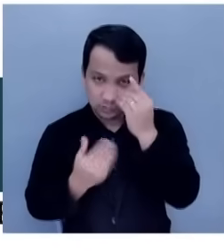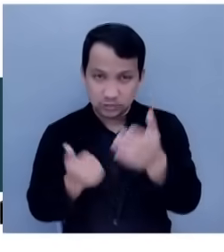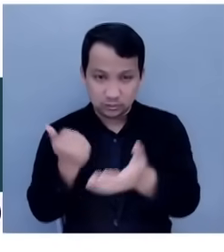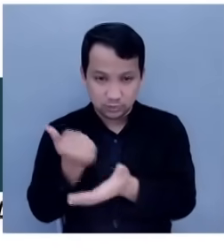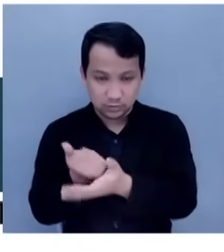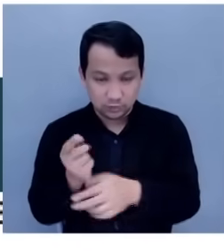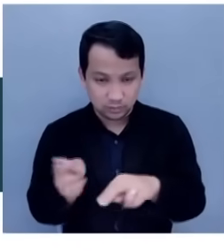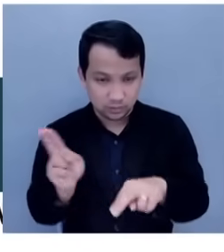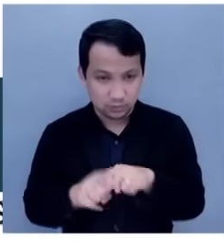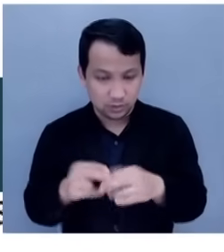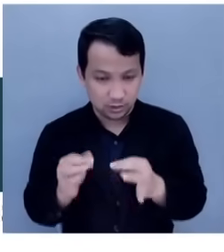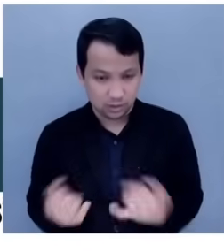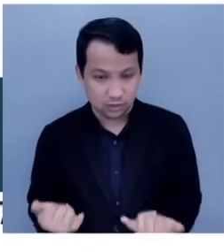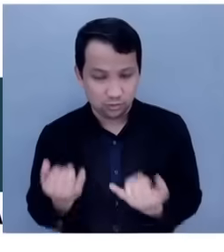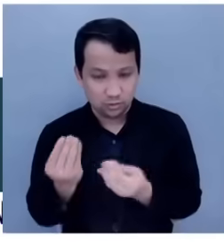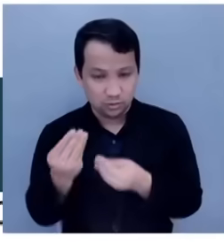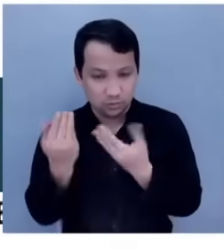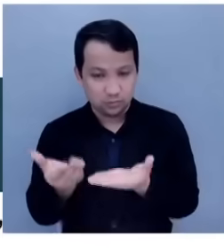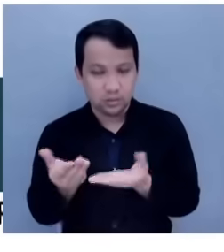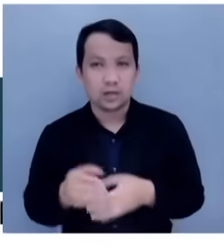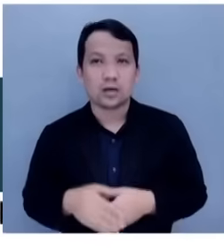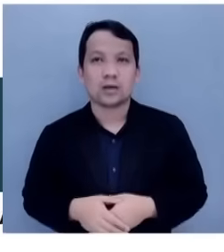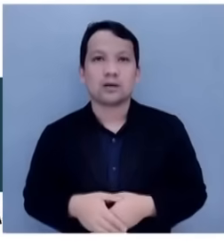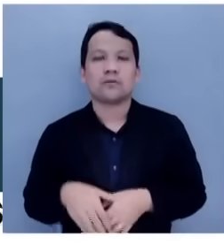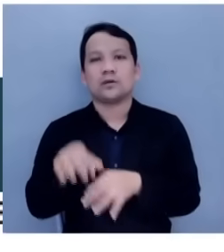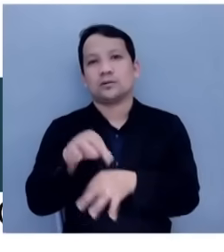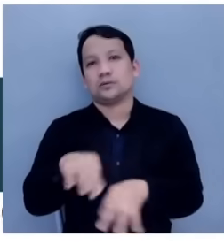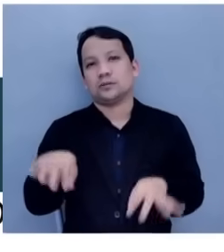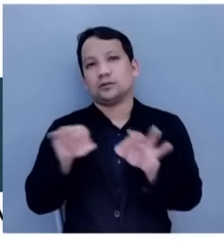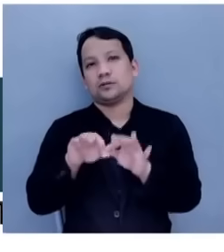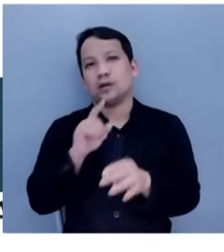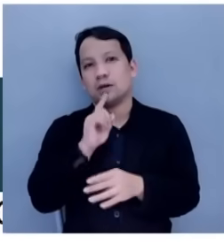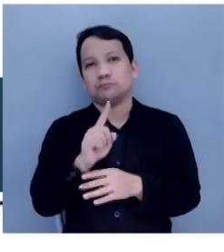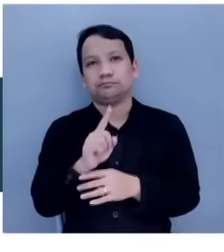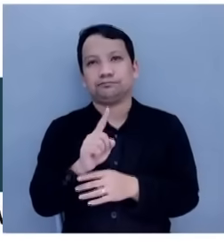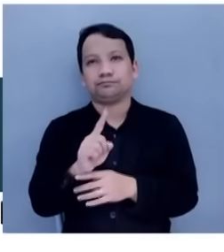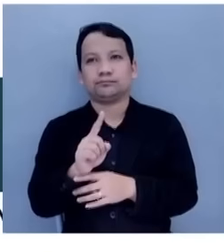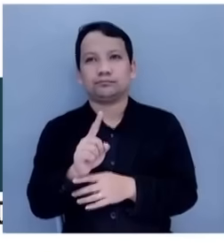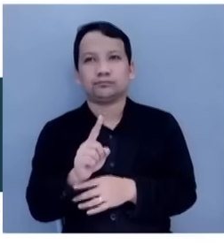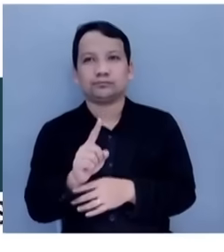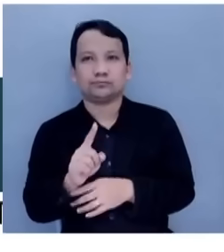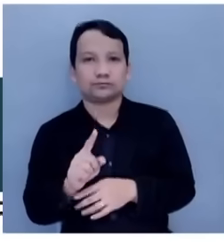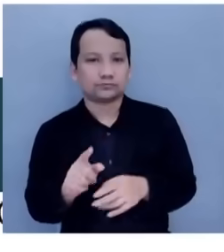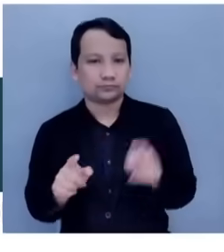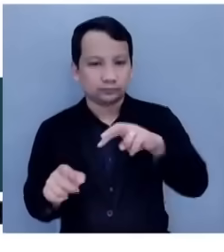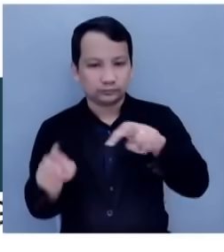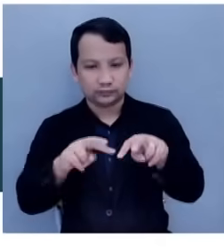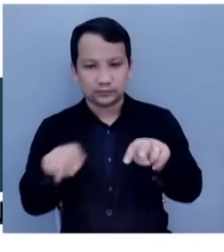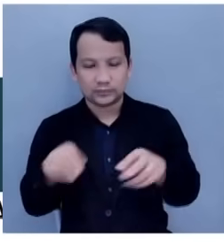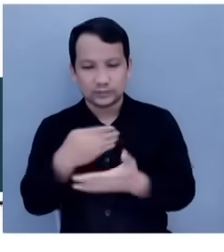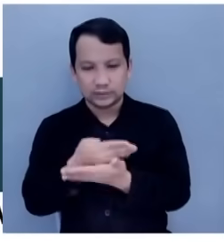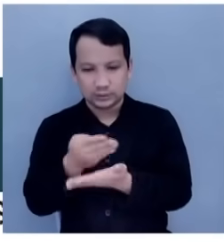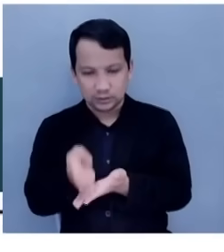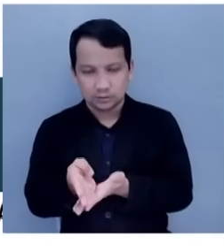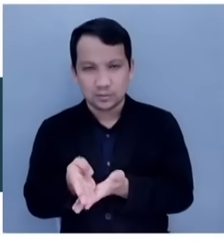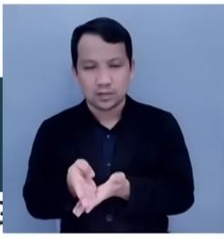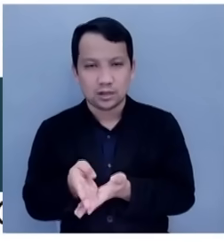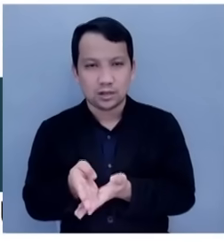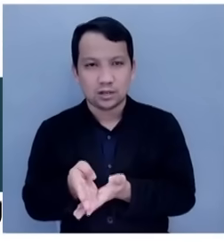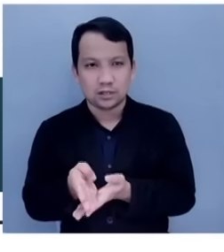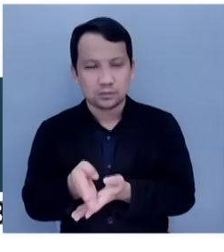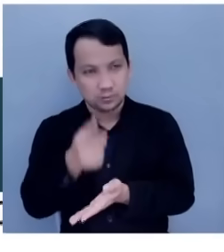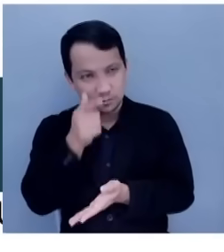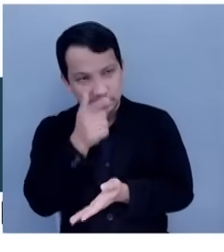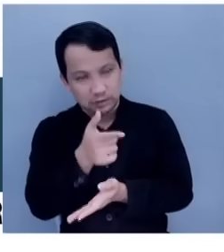ngayon? Well, mahalaga, Carmina, no, na although 2022 budget ito, nakita